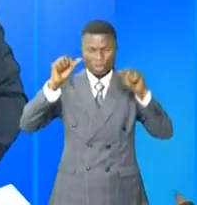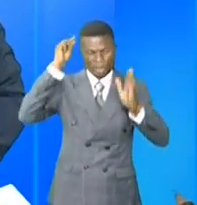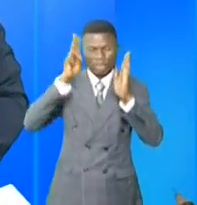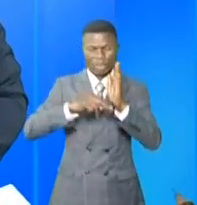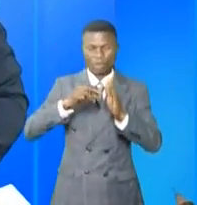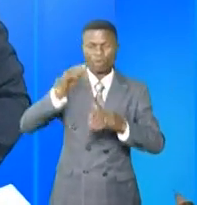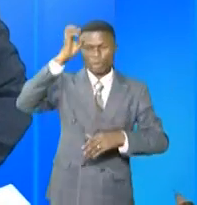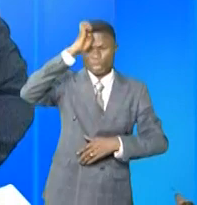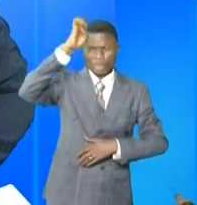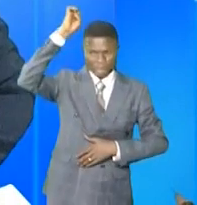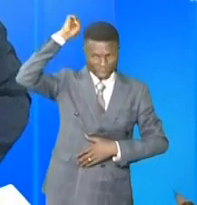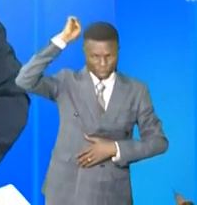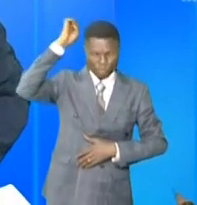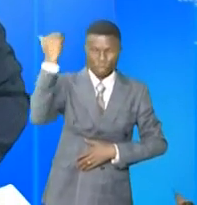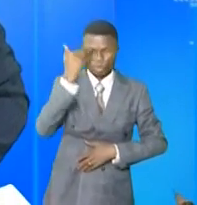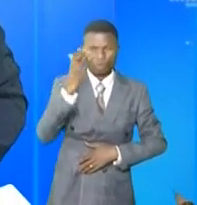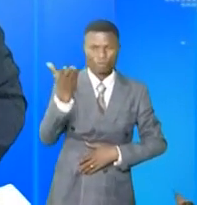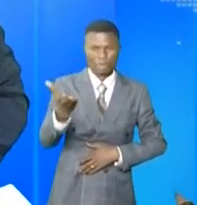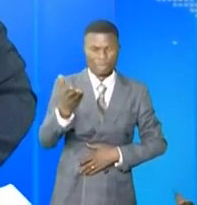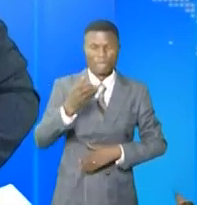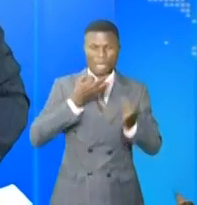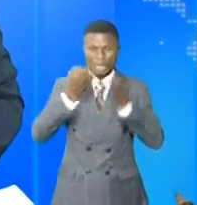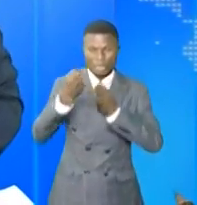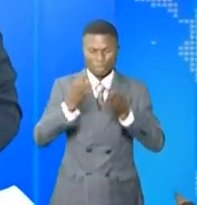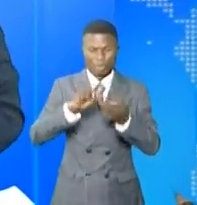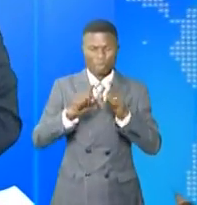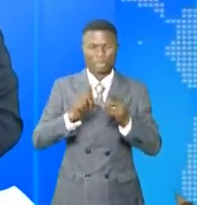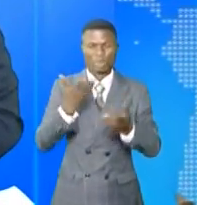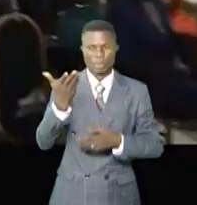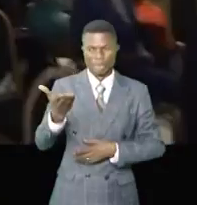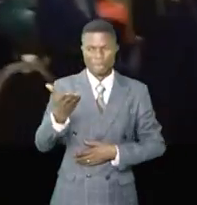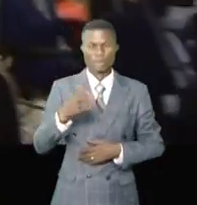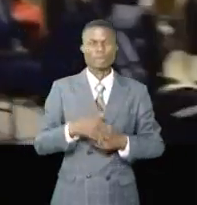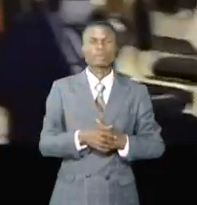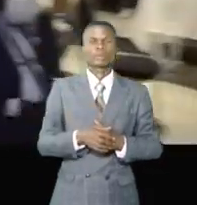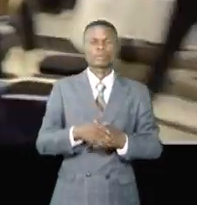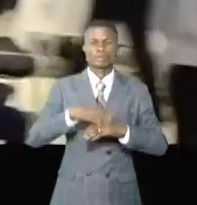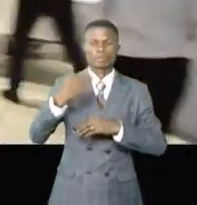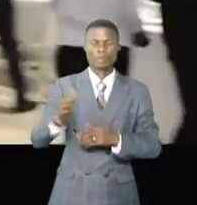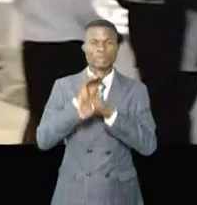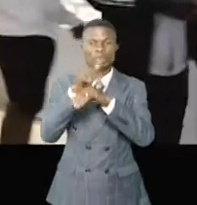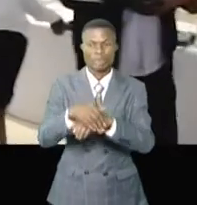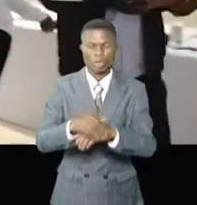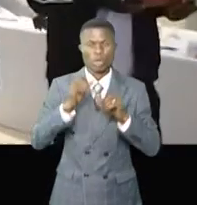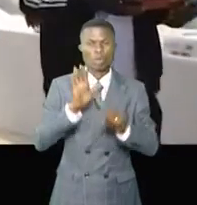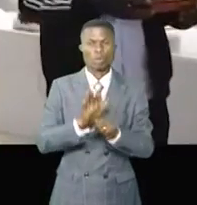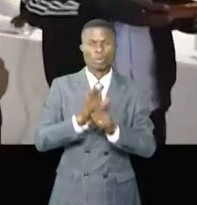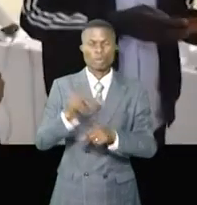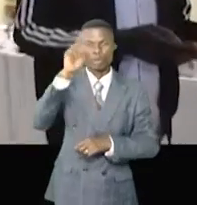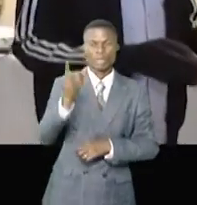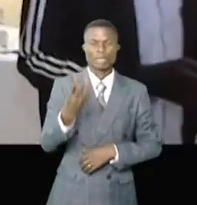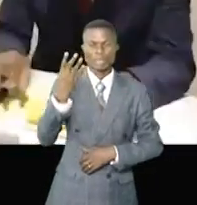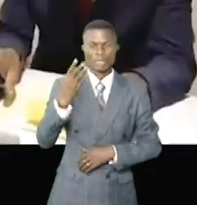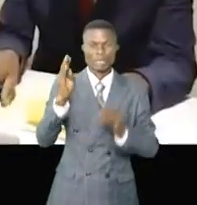Abeba, siège de l'Union africaine. C'est un commentaire de Cédric Kenina. Après la participation active au